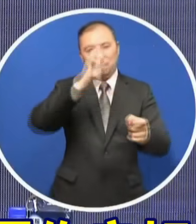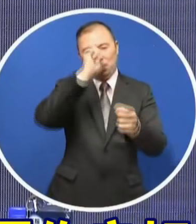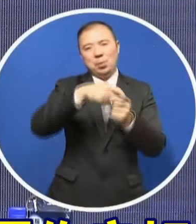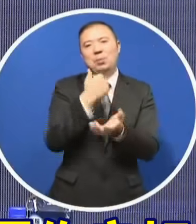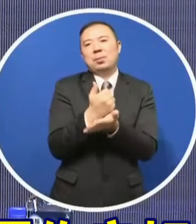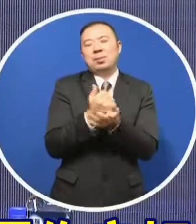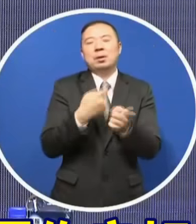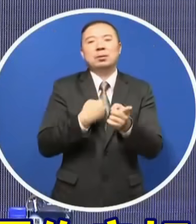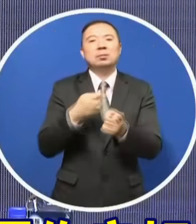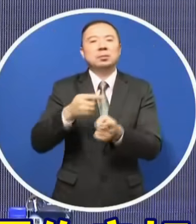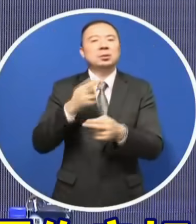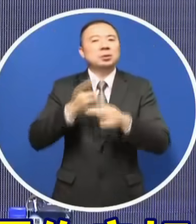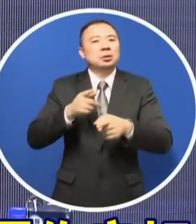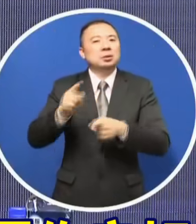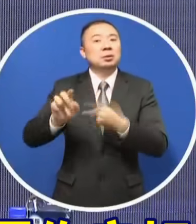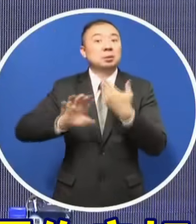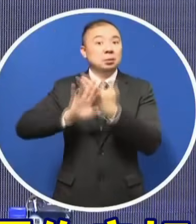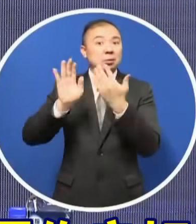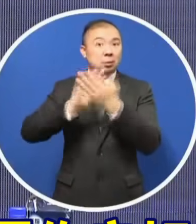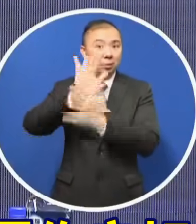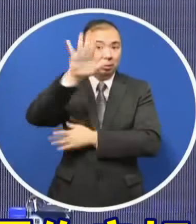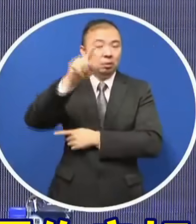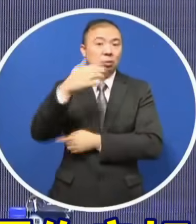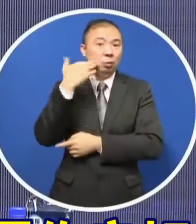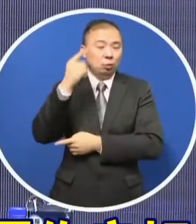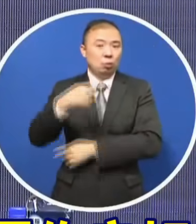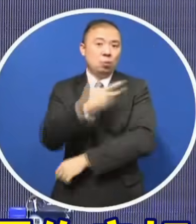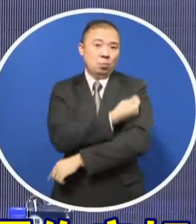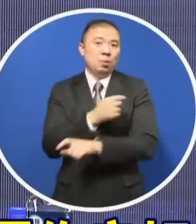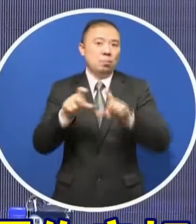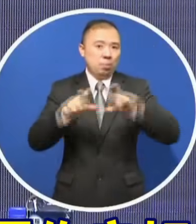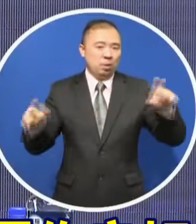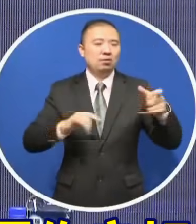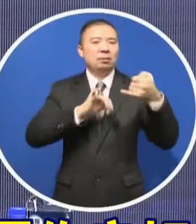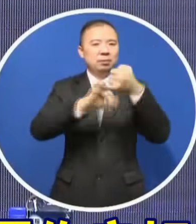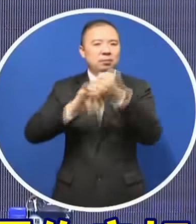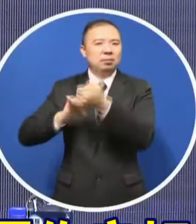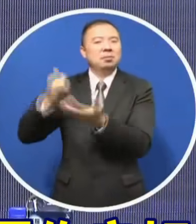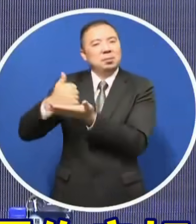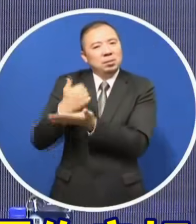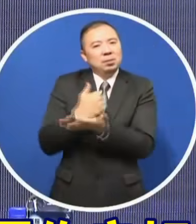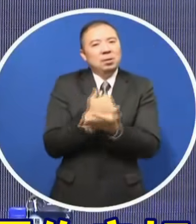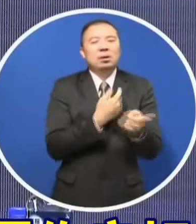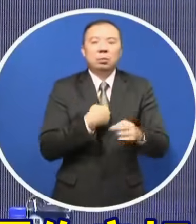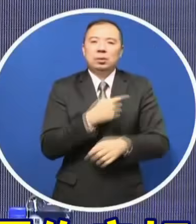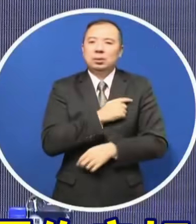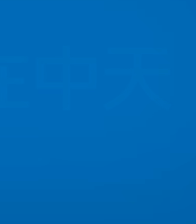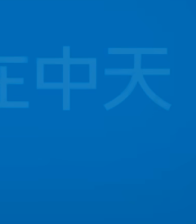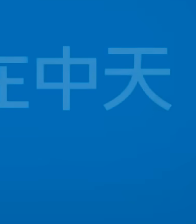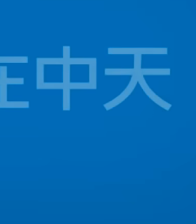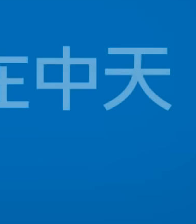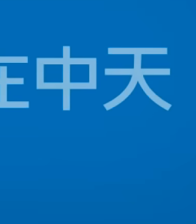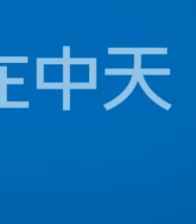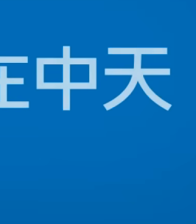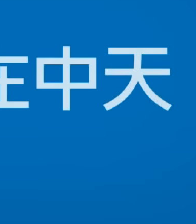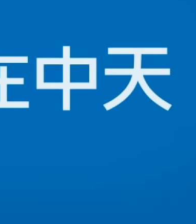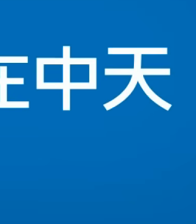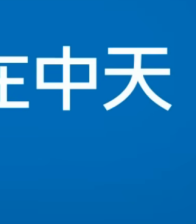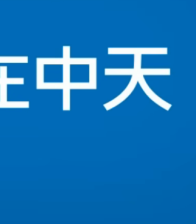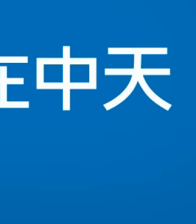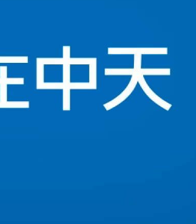到货，我们的疫苗施打率很快就会迎头赶上，让我们国人更有保护力。